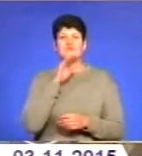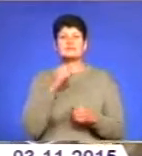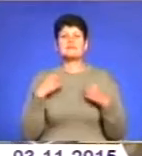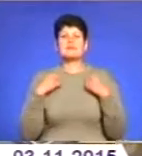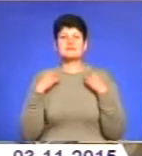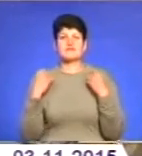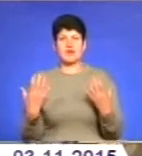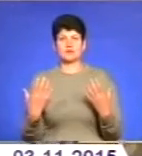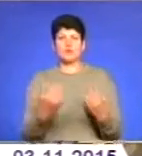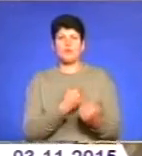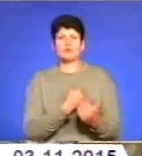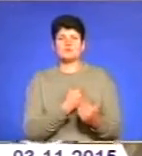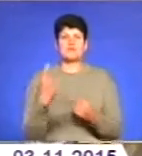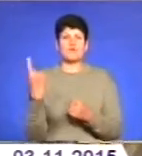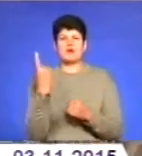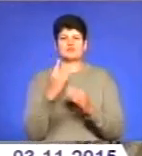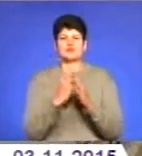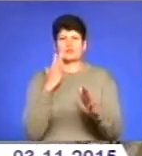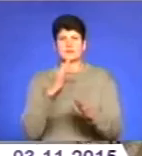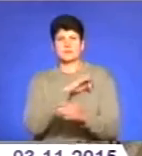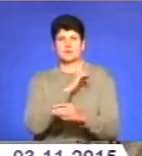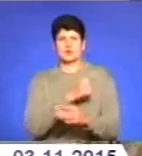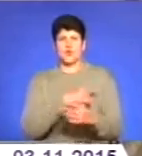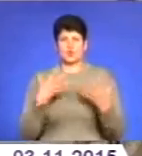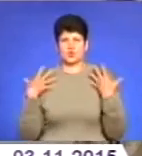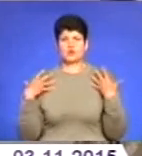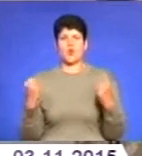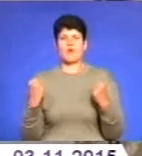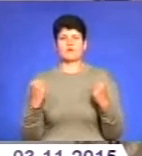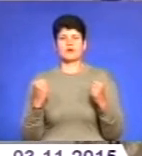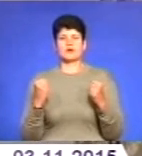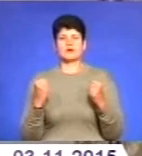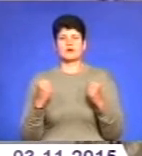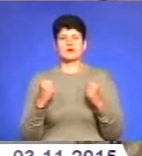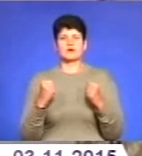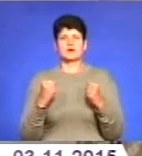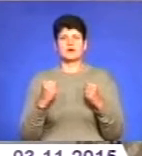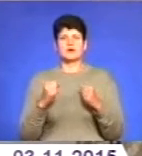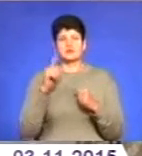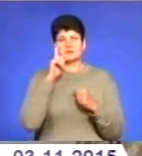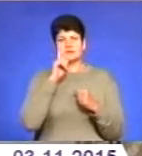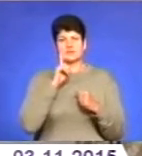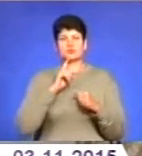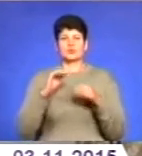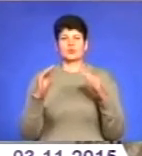святом, побажати в першу чергу їм міцного здоров'я, затишку та